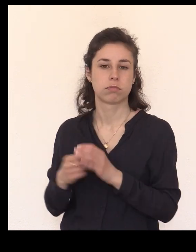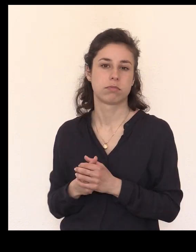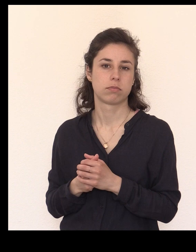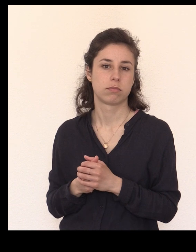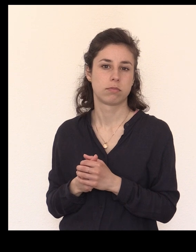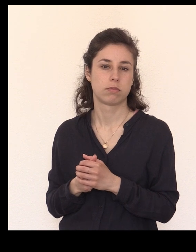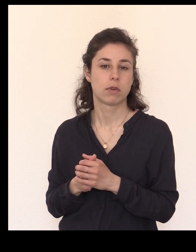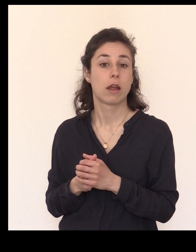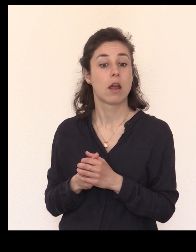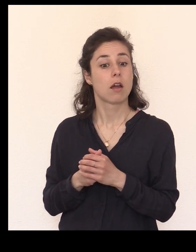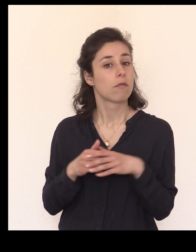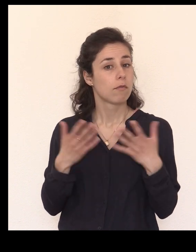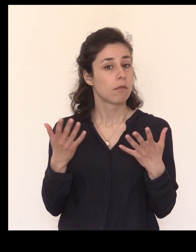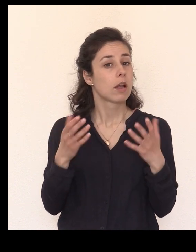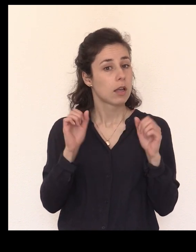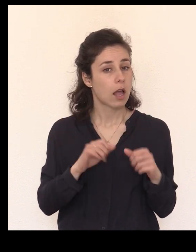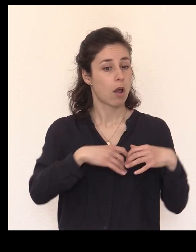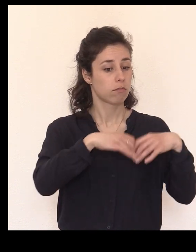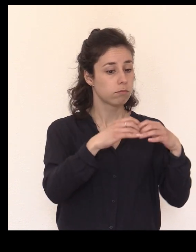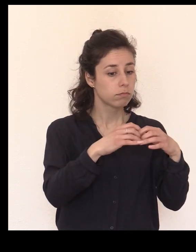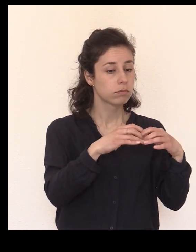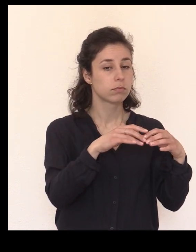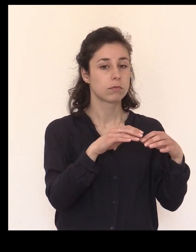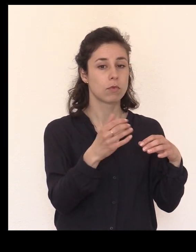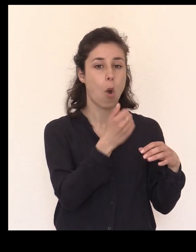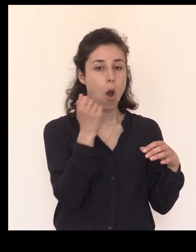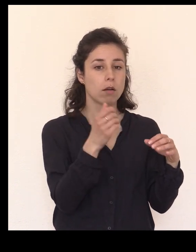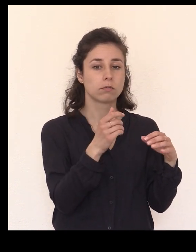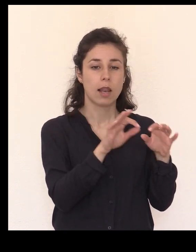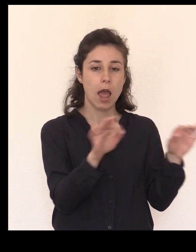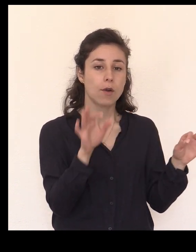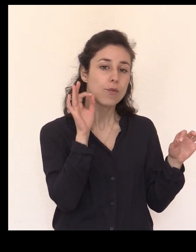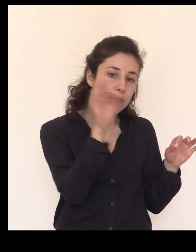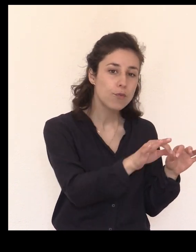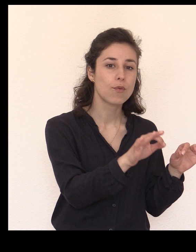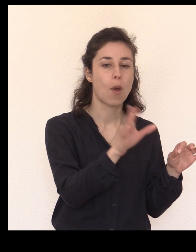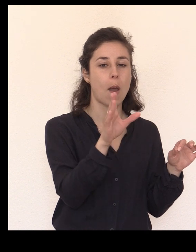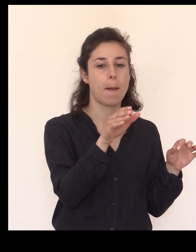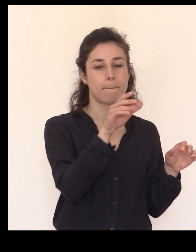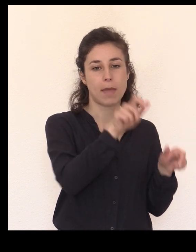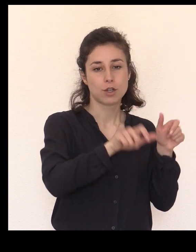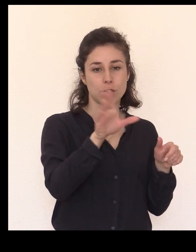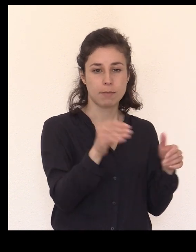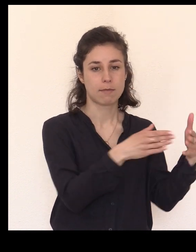eine Hotline einzurichten für Menschen mit Behinderung? Ich glaube, wir sind in der